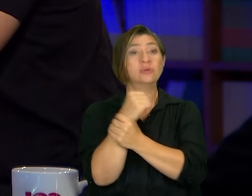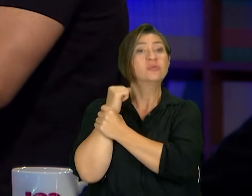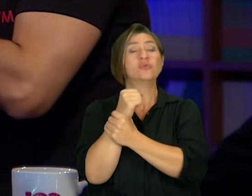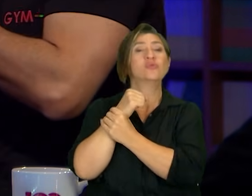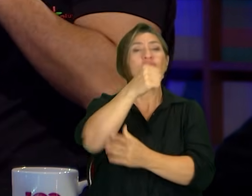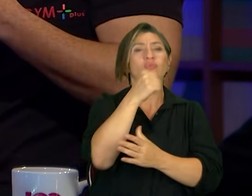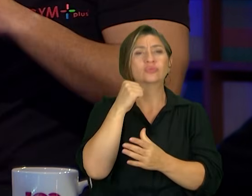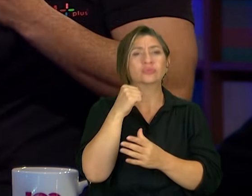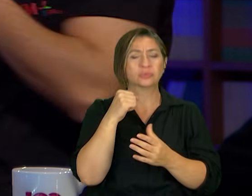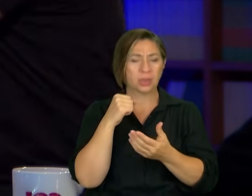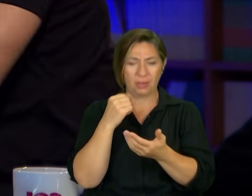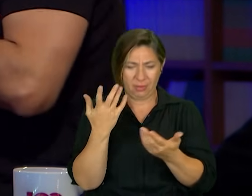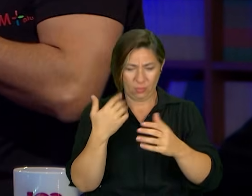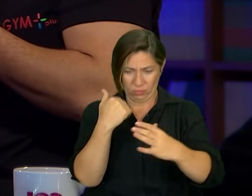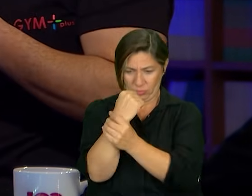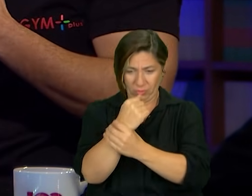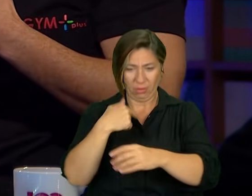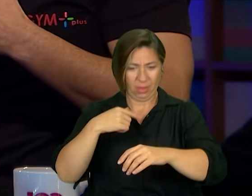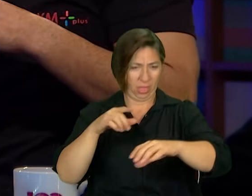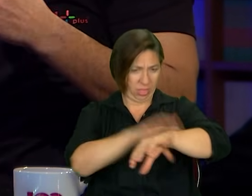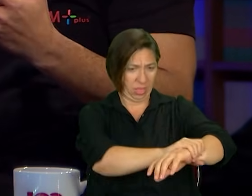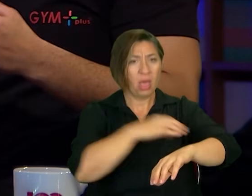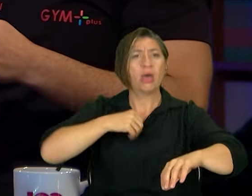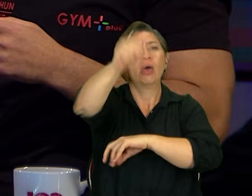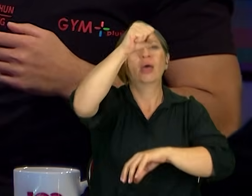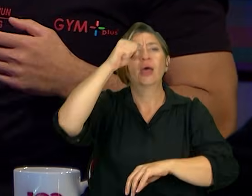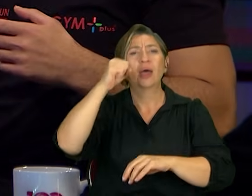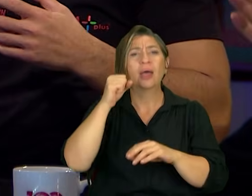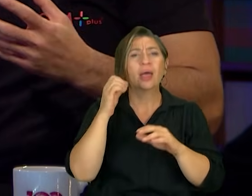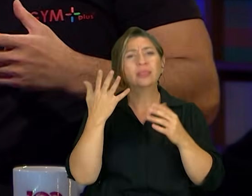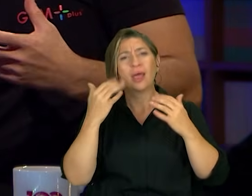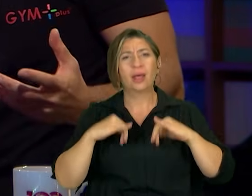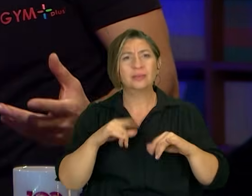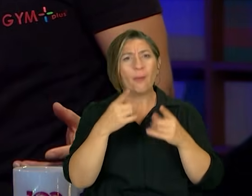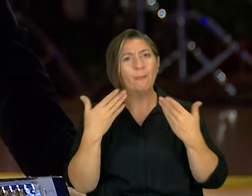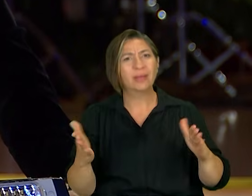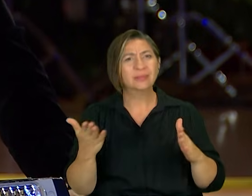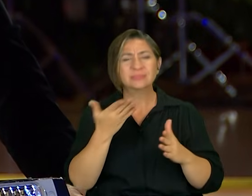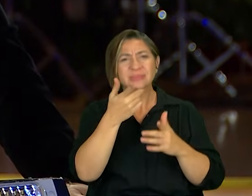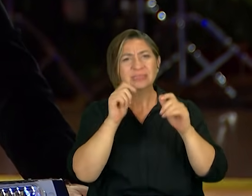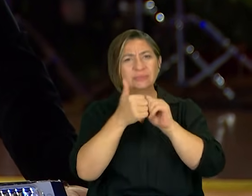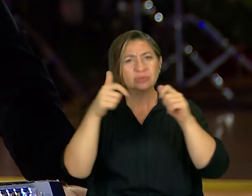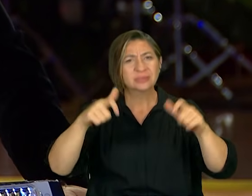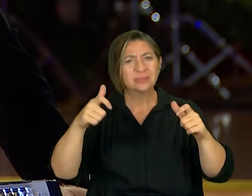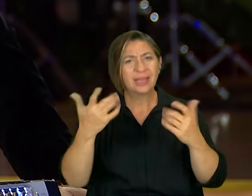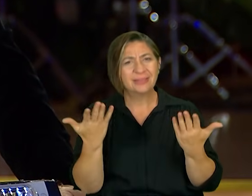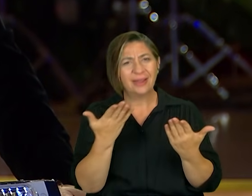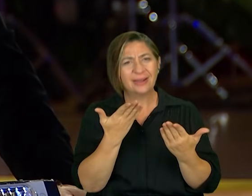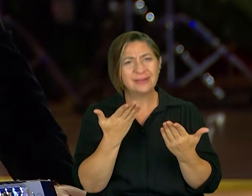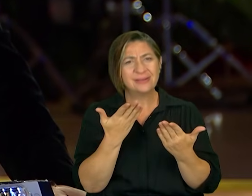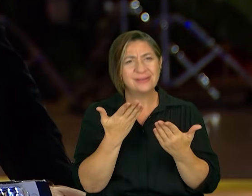Kurtulmaya çalışmıyoruz. En yakın hangisiyse direkt onu vuruyoruz. Yani kadınların bundan kurtulması ya, bayıldım bir erkeğin bu. Neredesiniz? Çok zor. Spor salonunuz filan mı